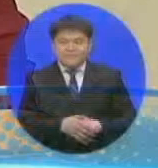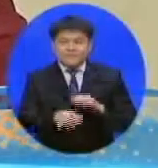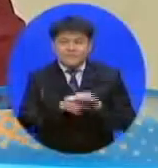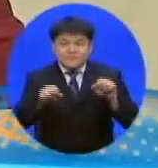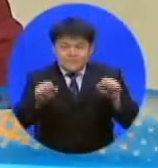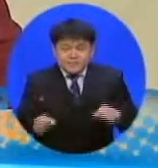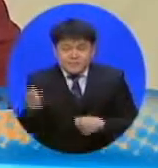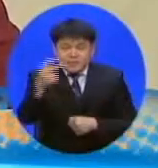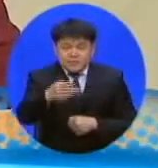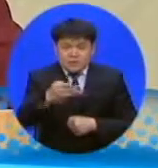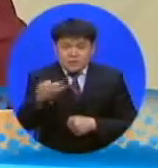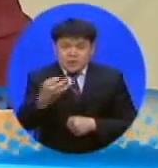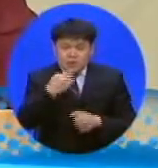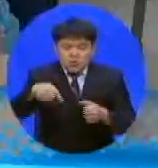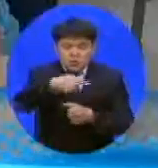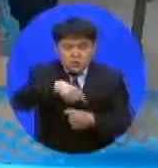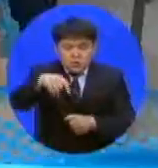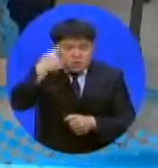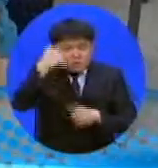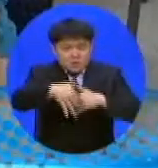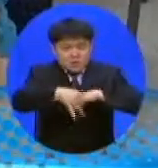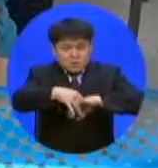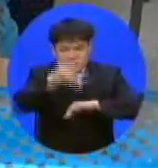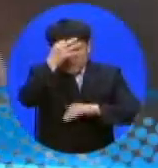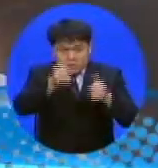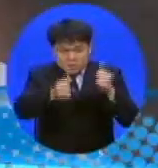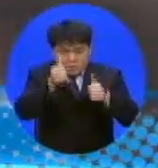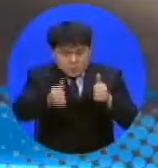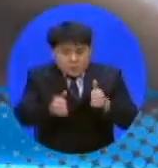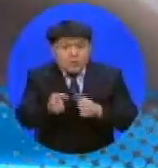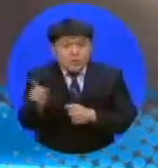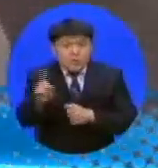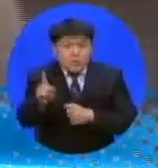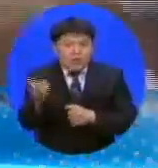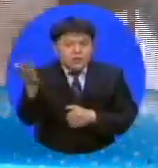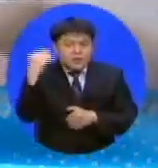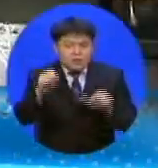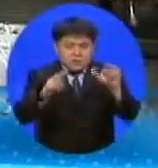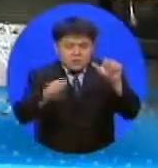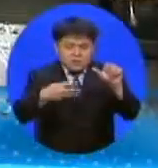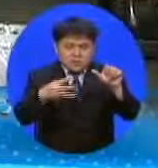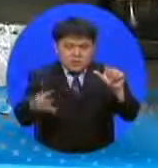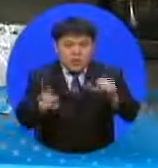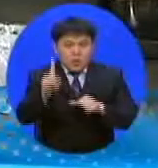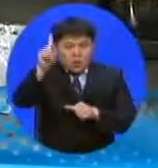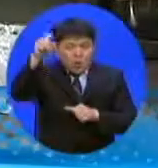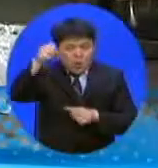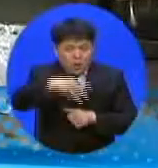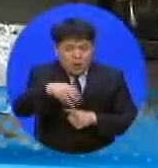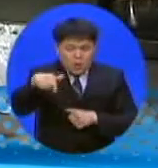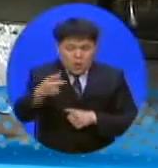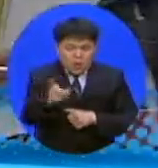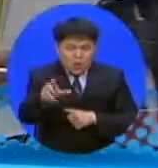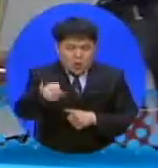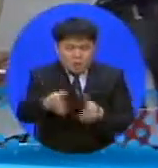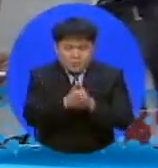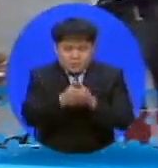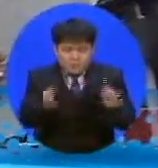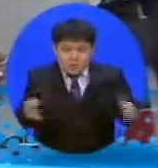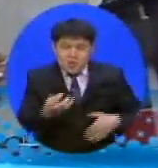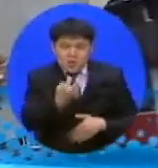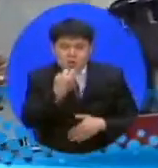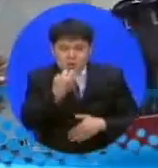2013 수도권 지적장애인 기능경진대회가 지난 24일 경기 고양시에서 열렸습니다. 이날 대회에는 서울과 경기, 인천